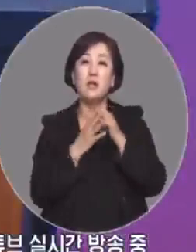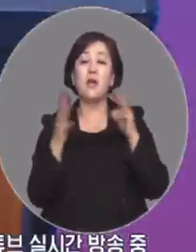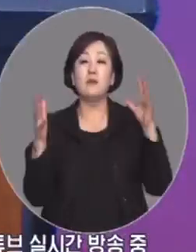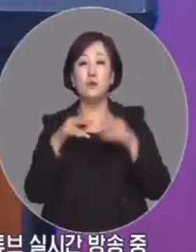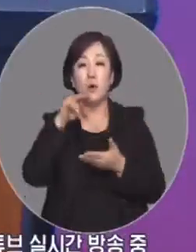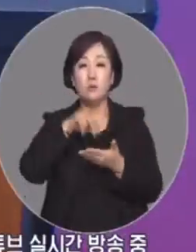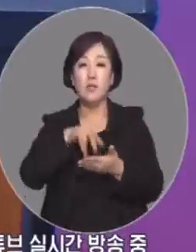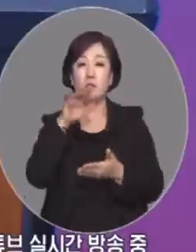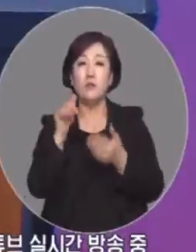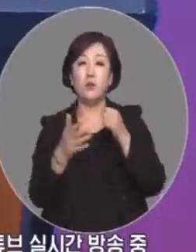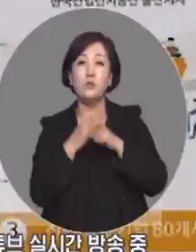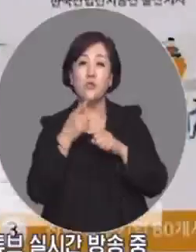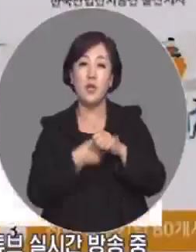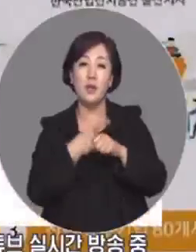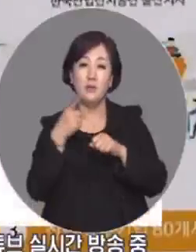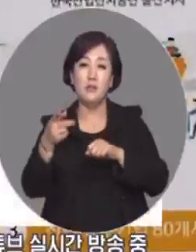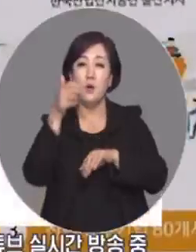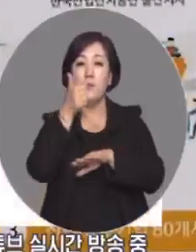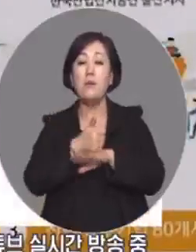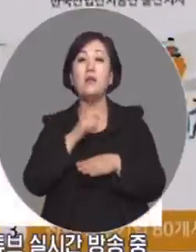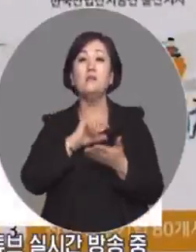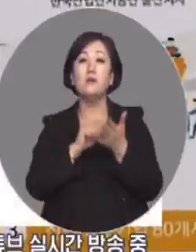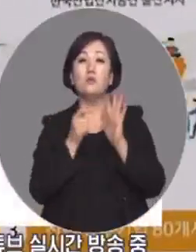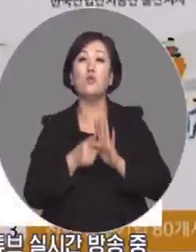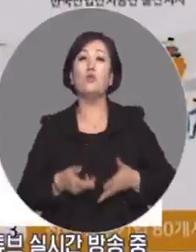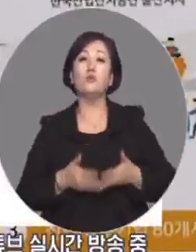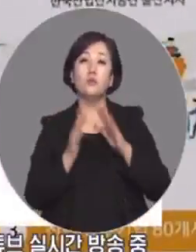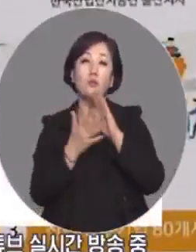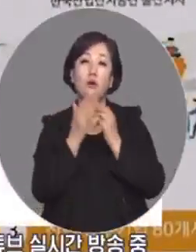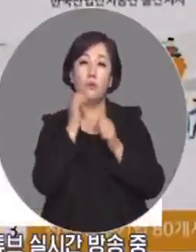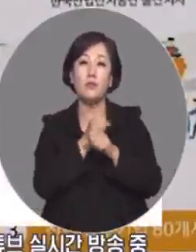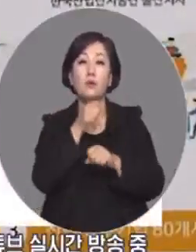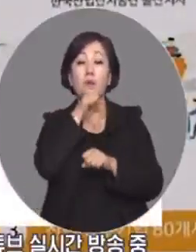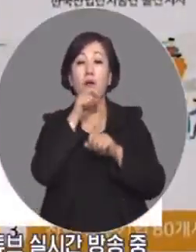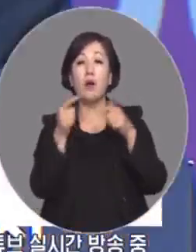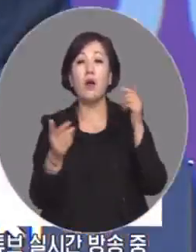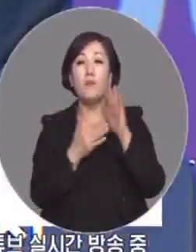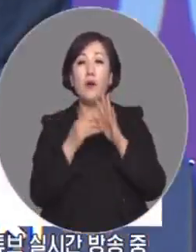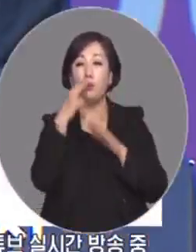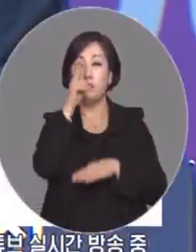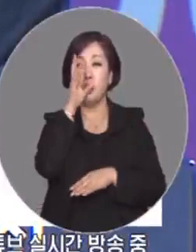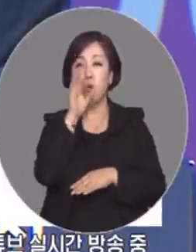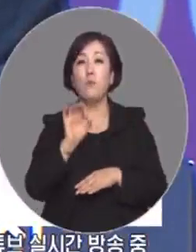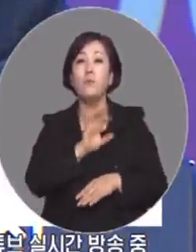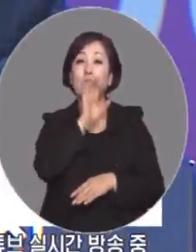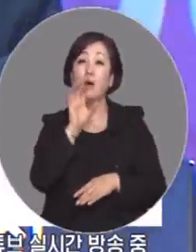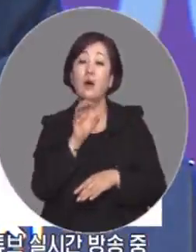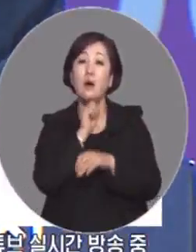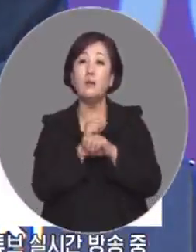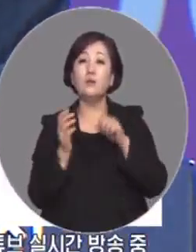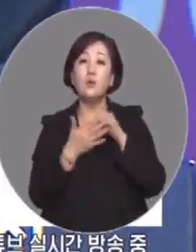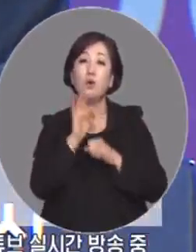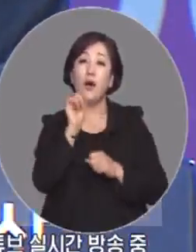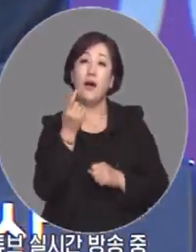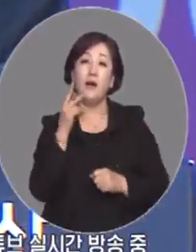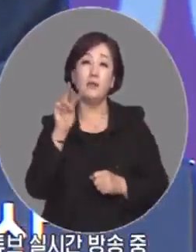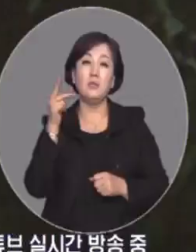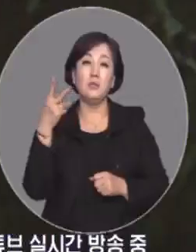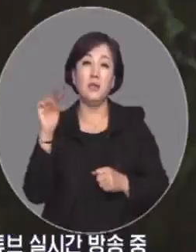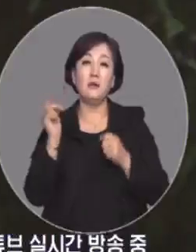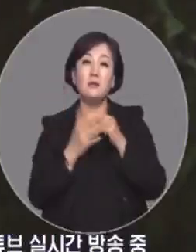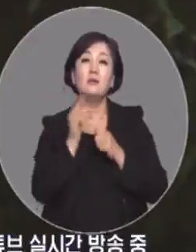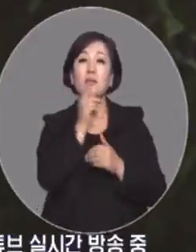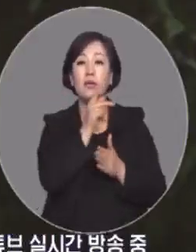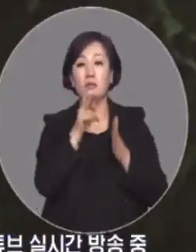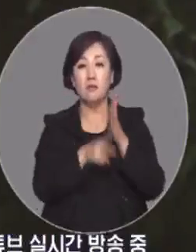종합지원센터를 내년 말까지 조성해 제품의 시험, 평가, 인증을 지원합니다. 또 하이테크 밸리와